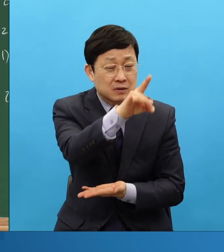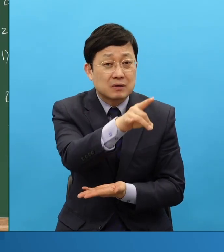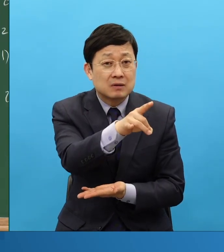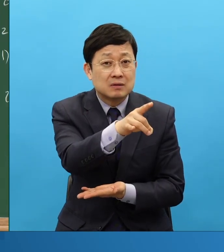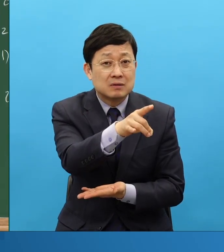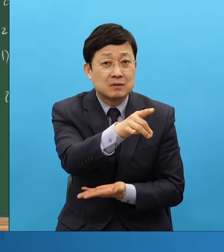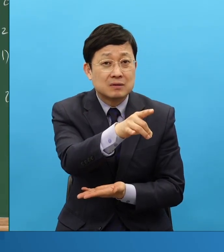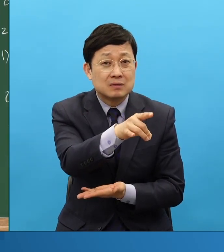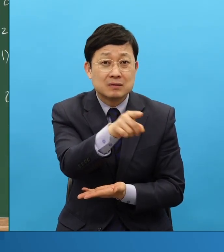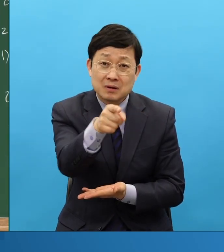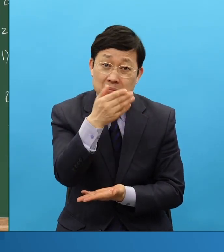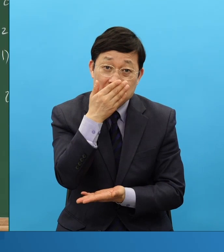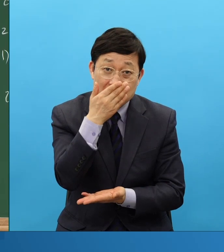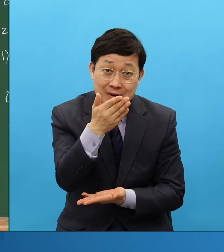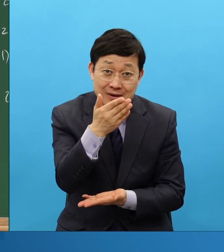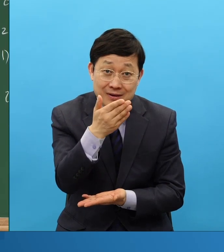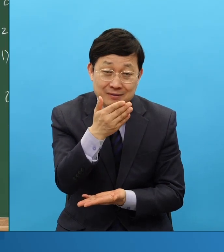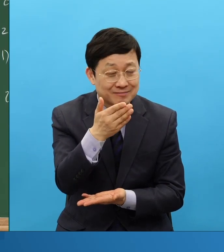집에는 보니까요